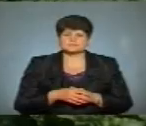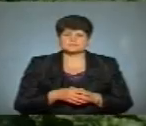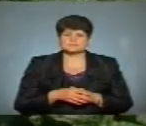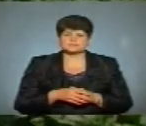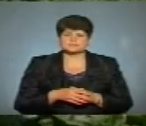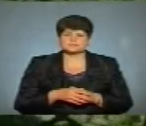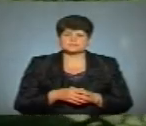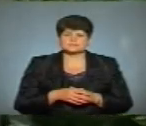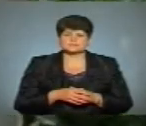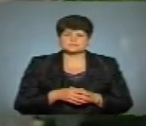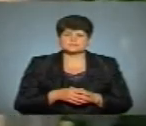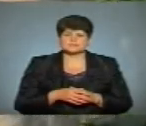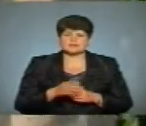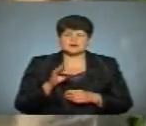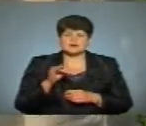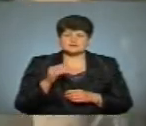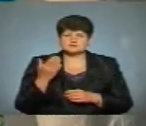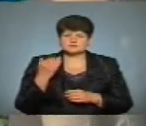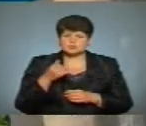равлик ще з минулого року,